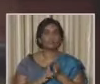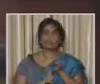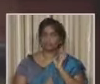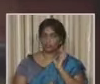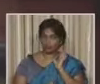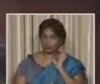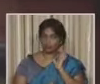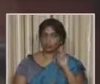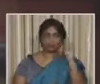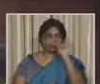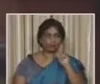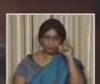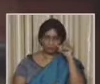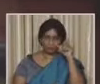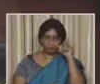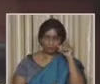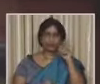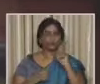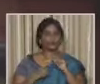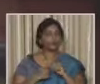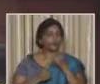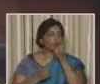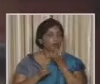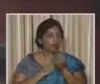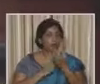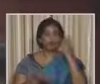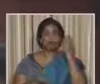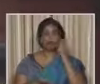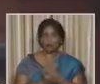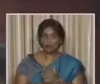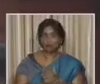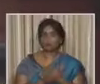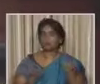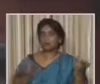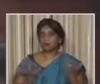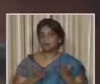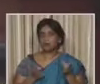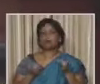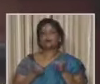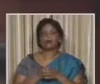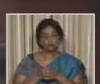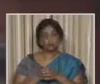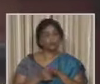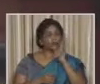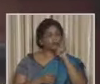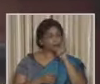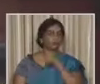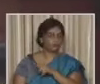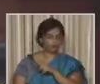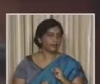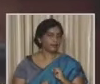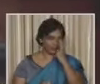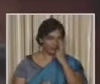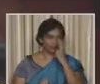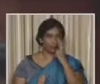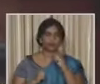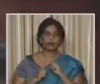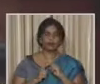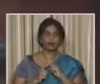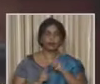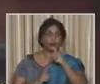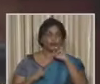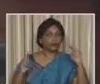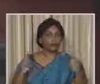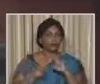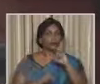மைத்ரிபால சிறிசேன. இந்த தாக்குதலை தடுக்க தவறிய தரப்பினராக திட்டவட்டமாக குறிப்பிட முடியும். ஏன்? 1,